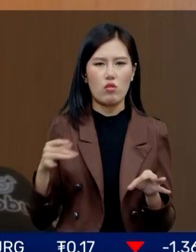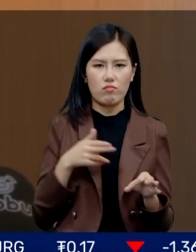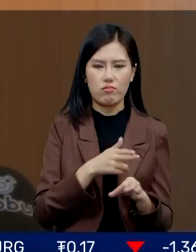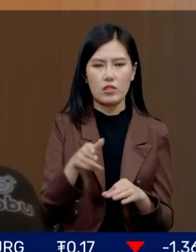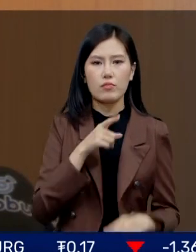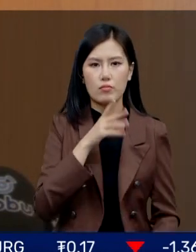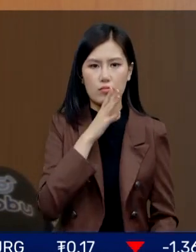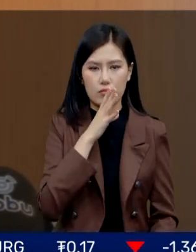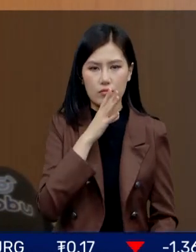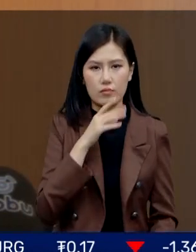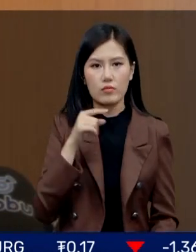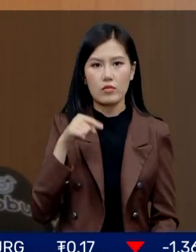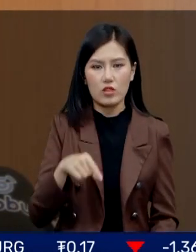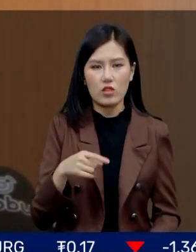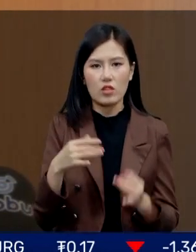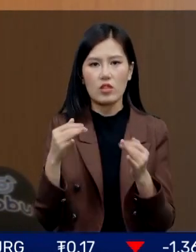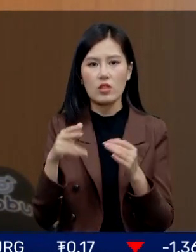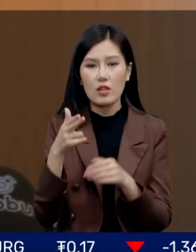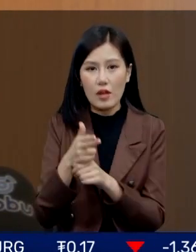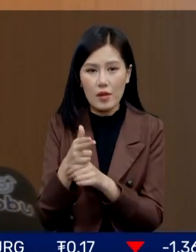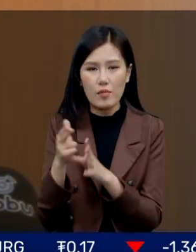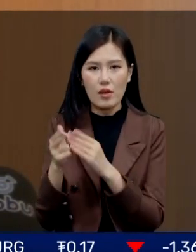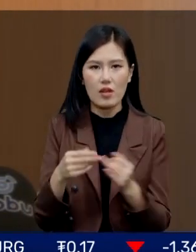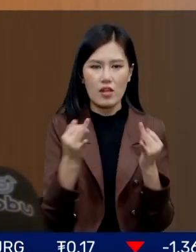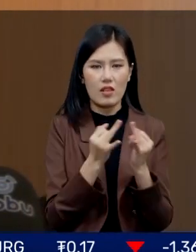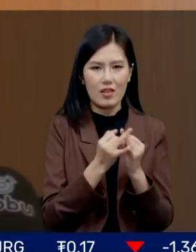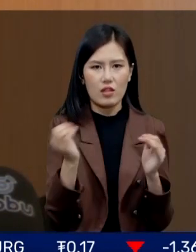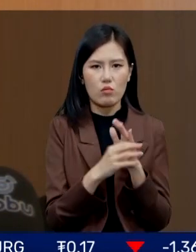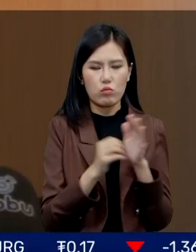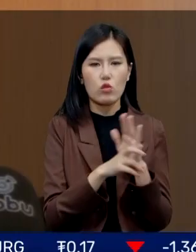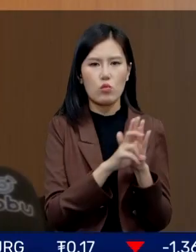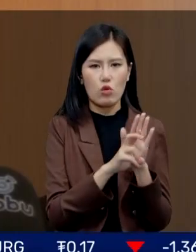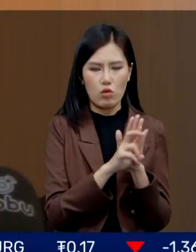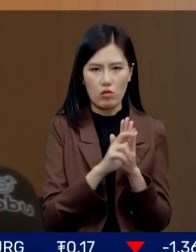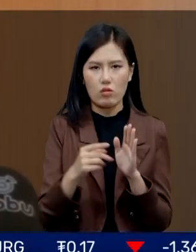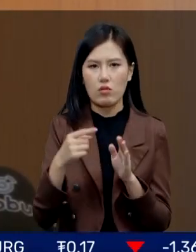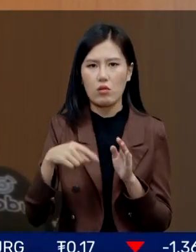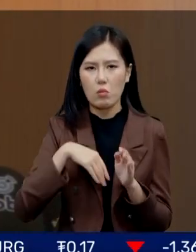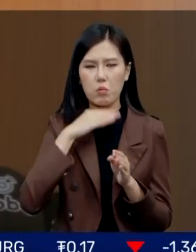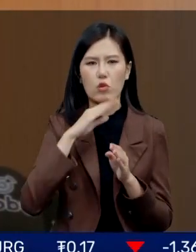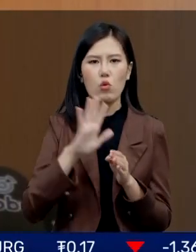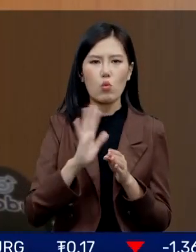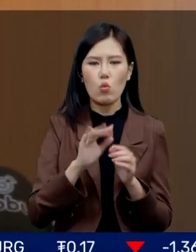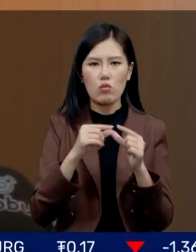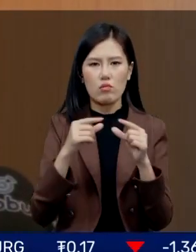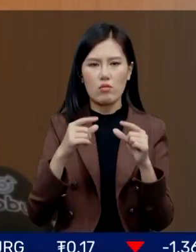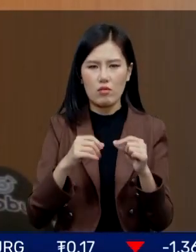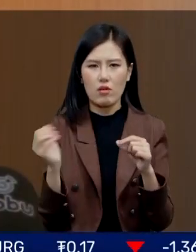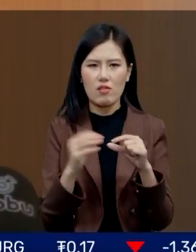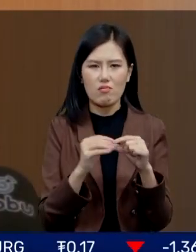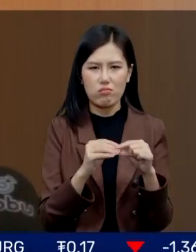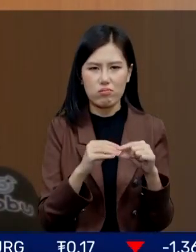GVR төхөөрөмжтэй онлайн гоонд ажиллах картын багтаамж 1 терабайтаас багагүй байх гэсэн ийм одоо